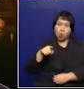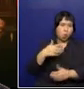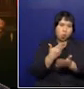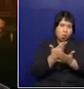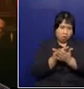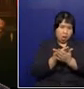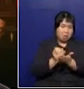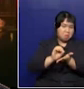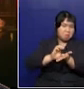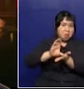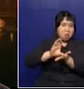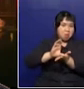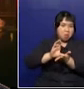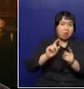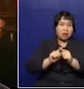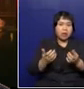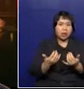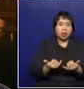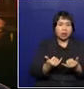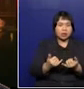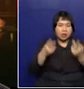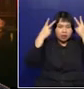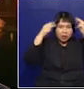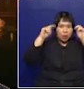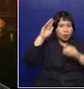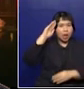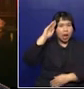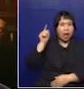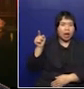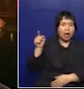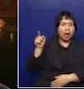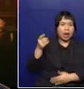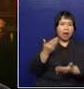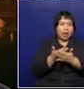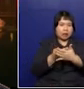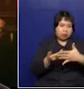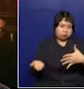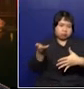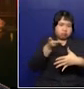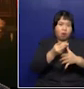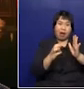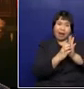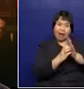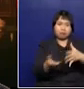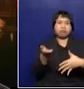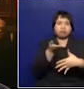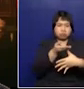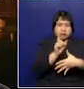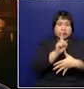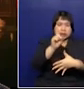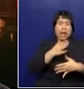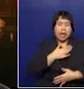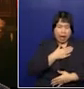ฮะแต่พอมาพลเอกประยุทธ์เป็นนายกรัฐมนตรีท่านเอางบการขึ้นมาเป็นอันดับหนึ่งอันนี้ผมเรียนก่อน